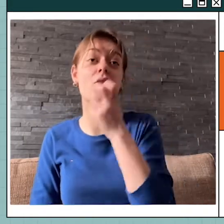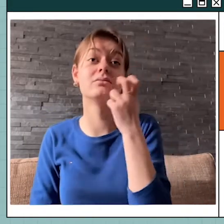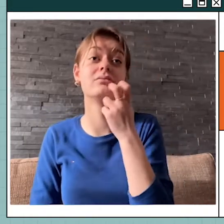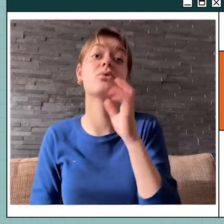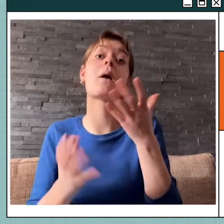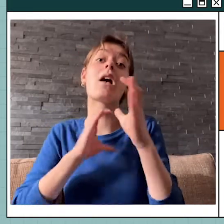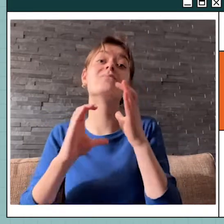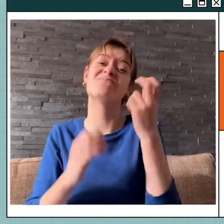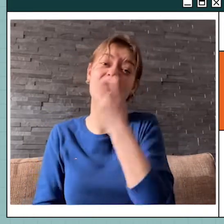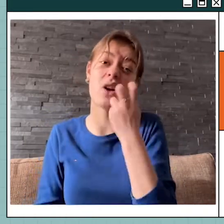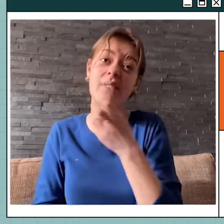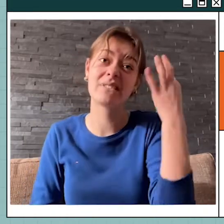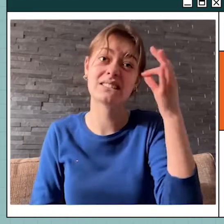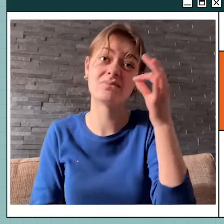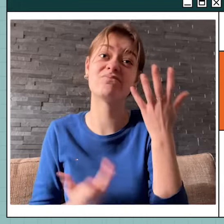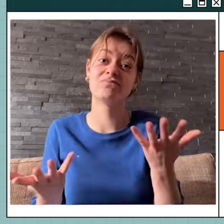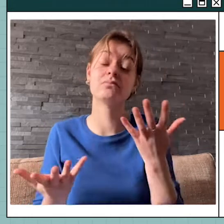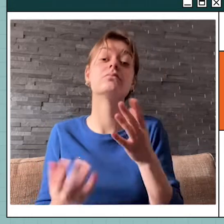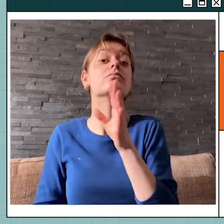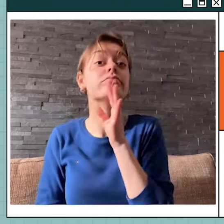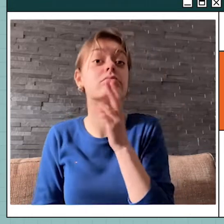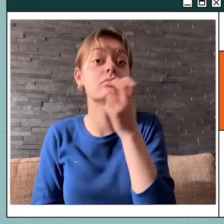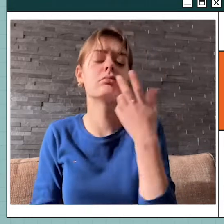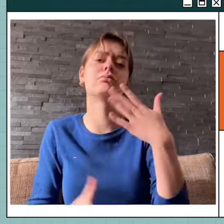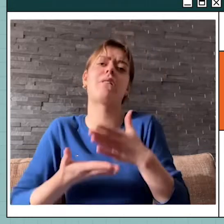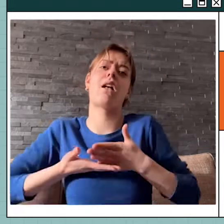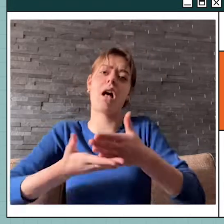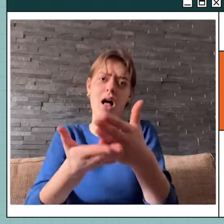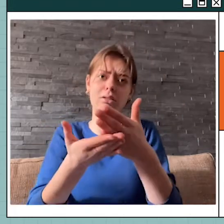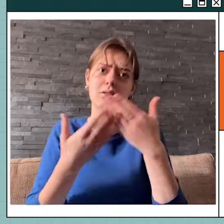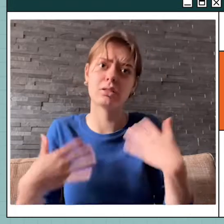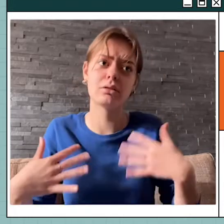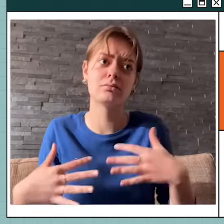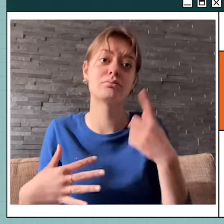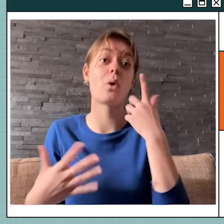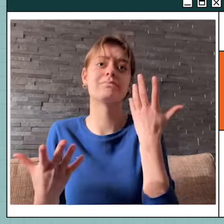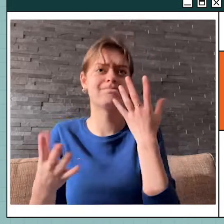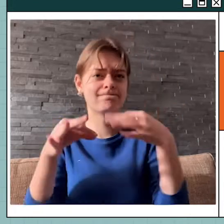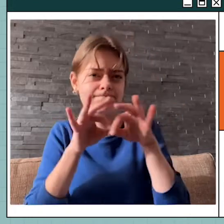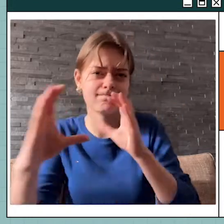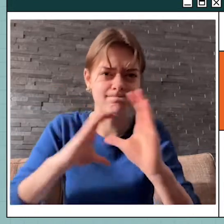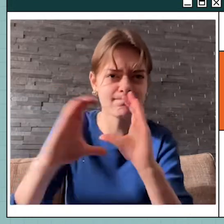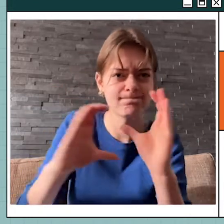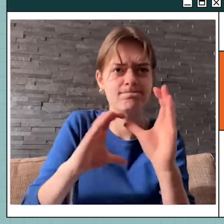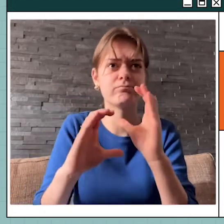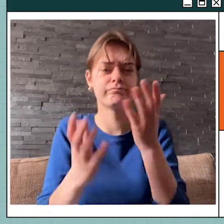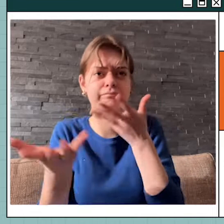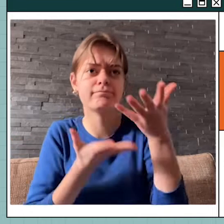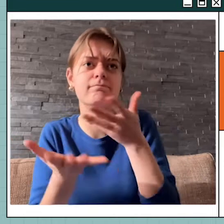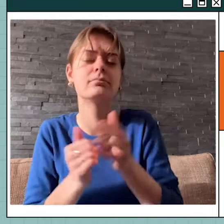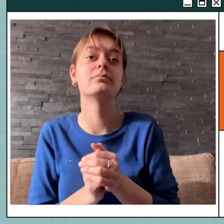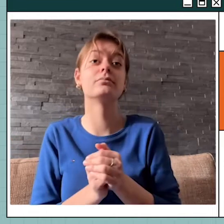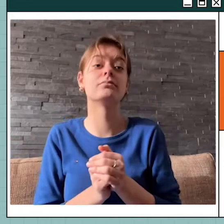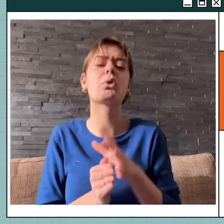oralement ici en français, la lecture labiale est un point de repère vraiment important dans la communication. Pour certaines